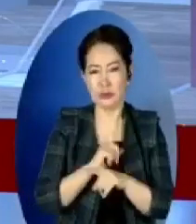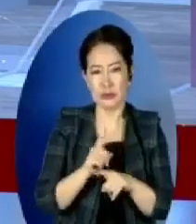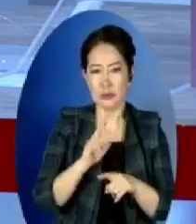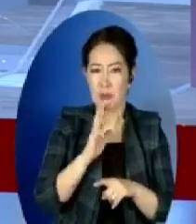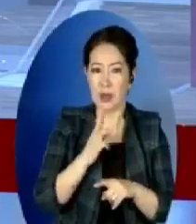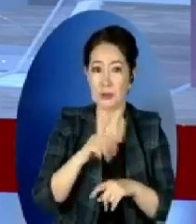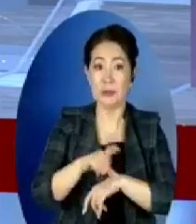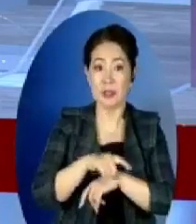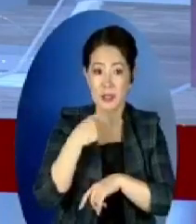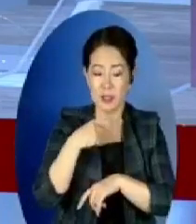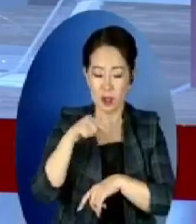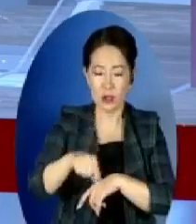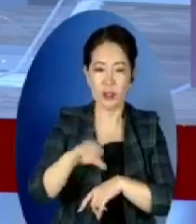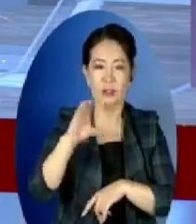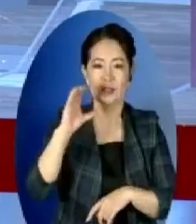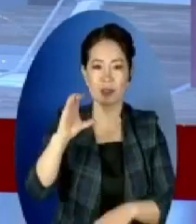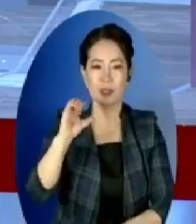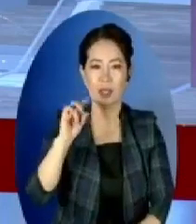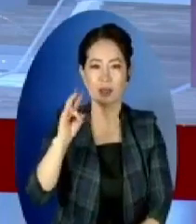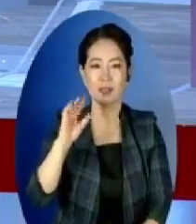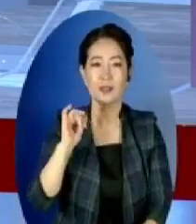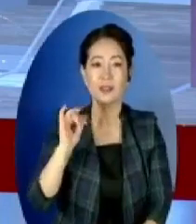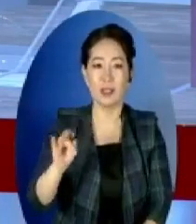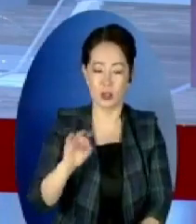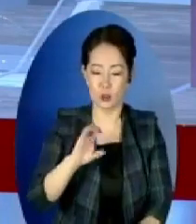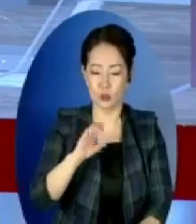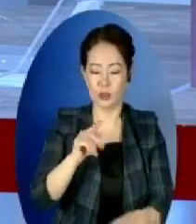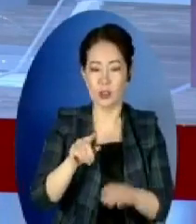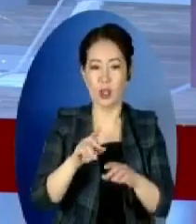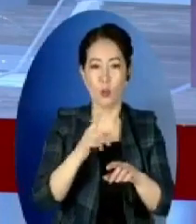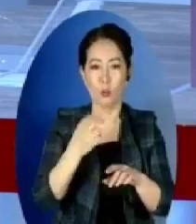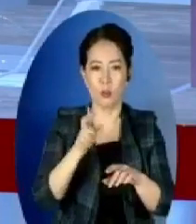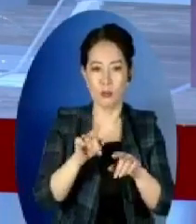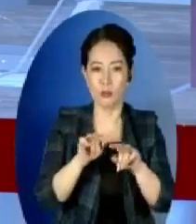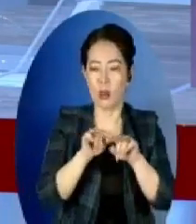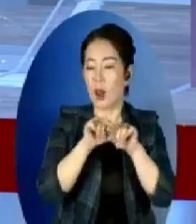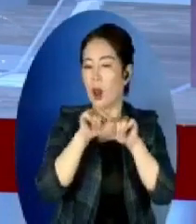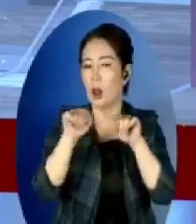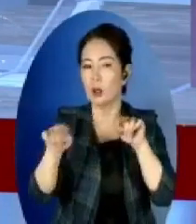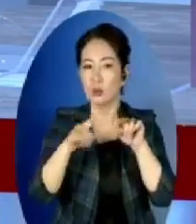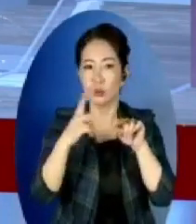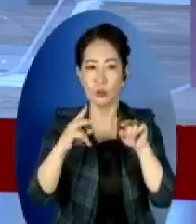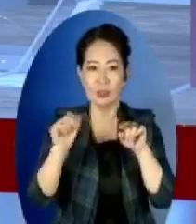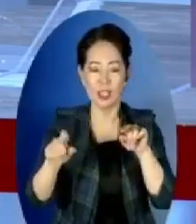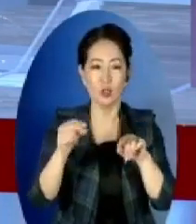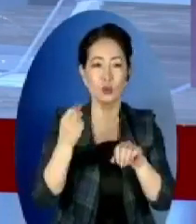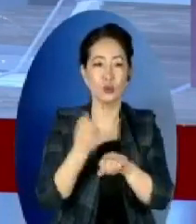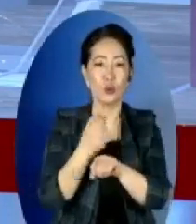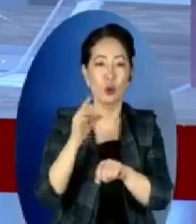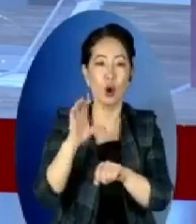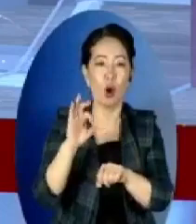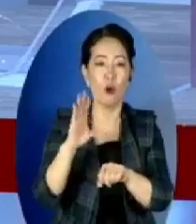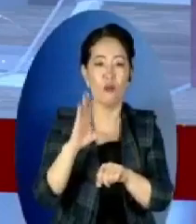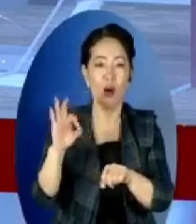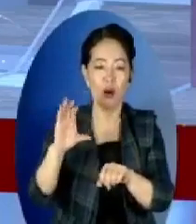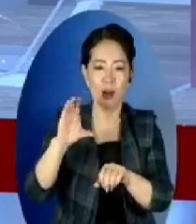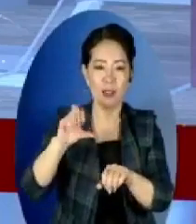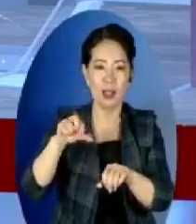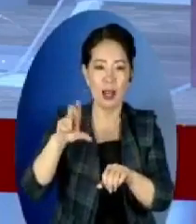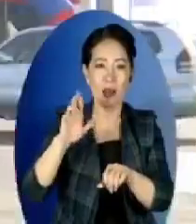мэрэгчлэнүүд хэлдэг. Тэгвэл өнөөдөр сансар сүлжээ дэлгүүр хотын зүүн захын хэрэглэгчдэд зориулан чулуу овооны салбараа шинжилсэн байна.